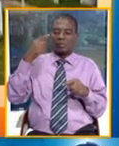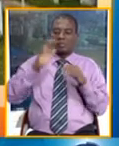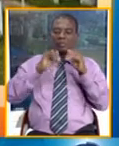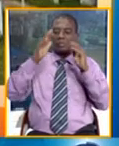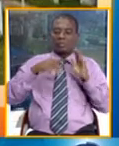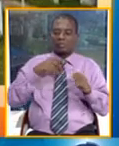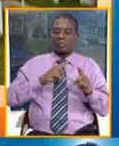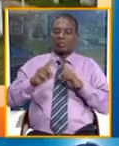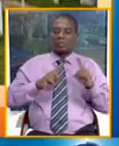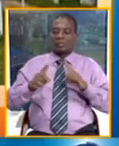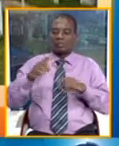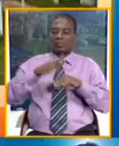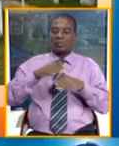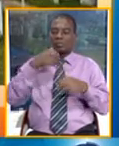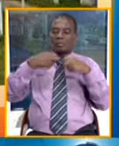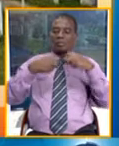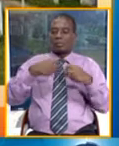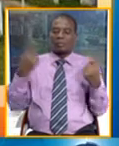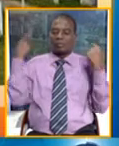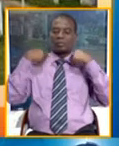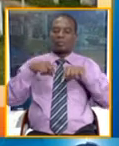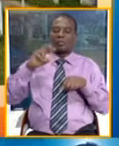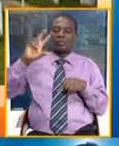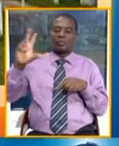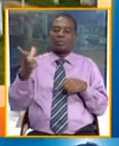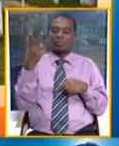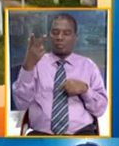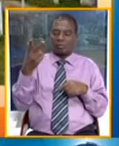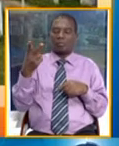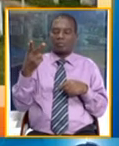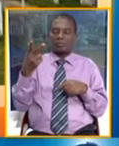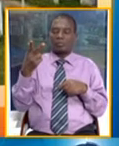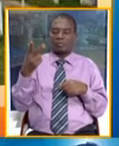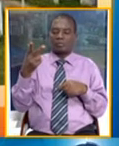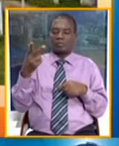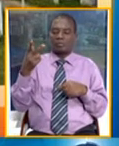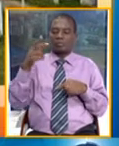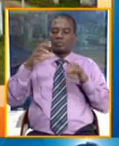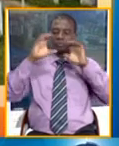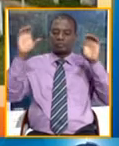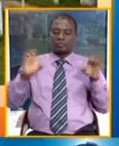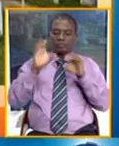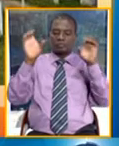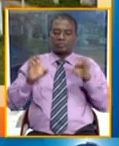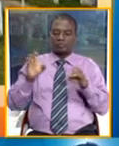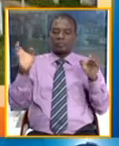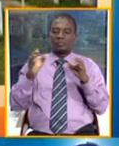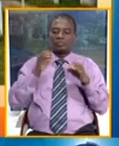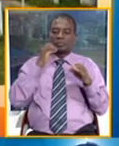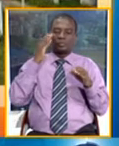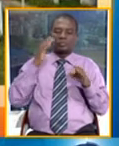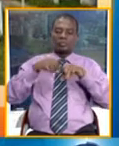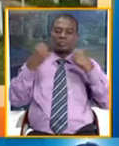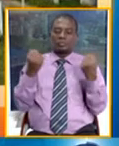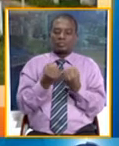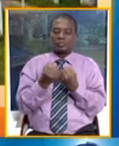immobiliers vont échanger sur cette question lors de la 3e édition du Forum international du logement social